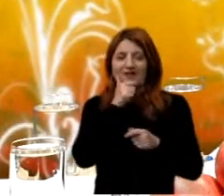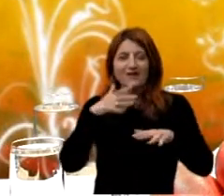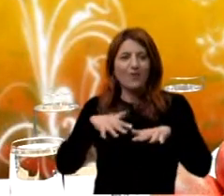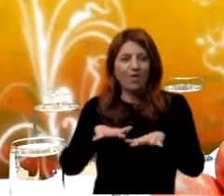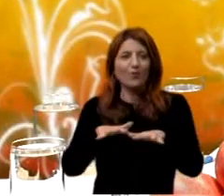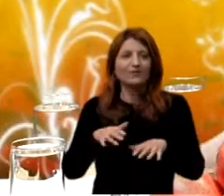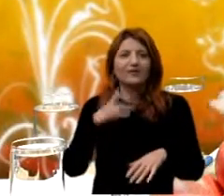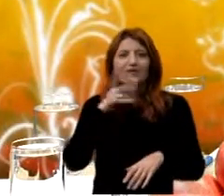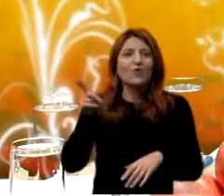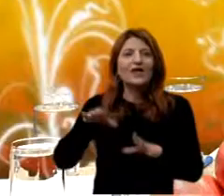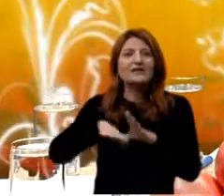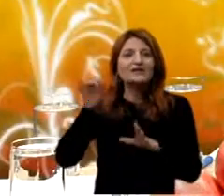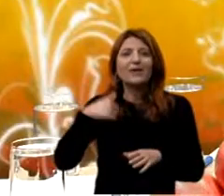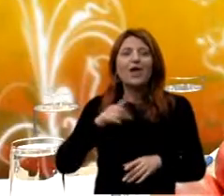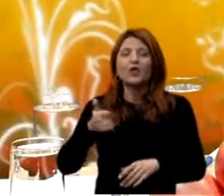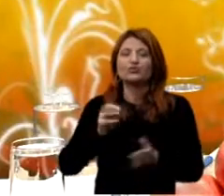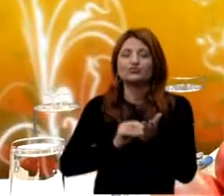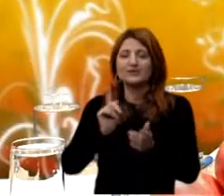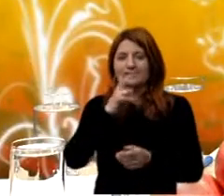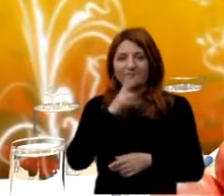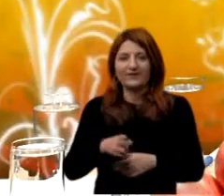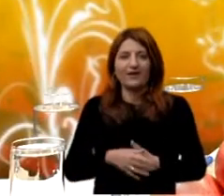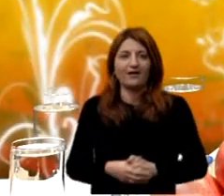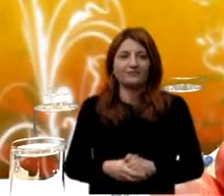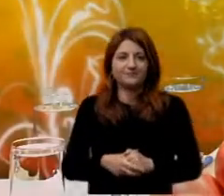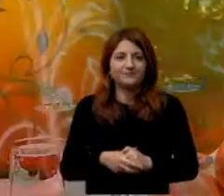da vidimo kto je izabrala, nisam ga uspjela vidjeti.